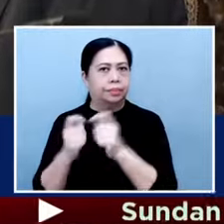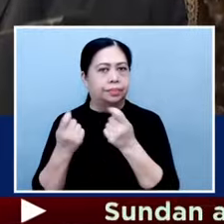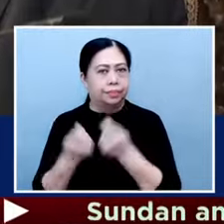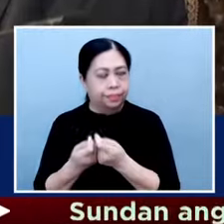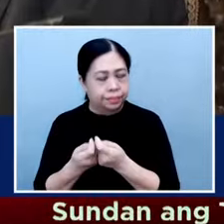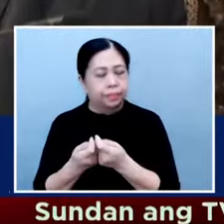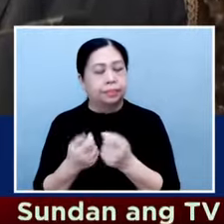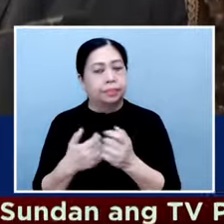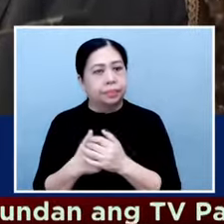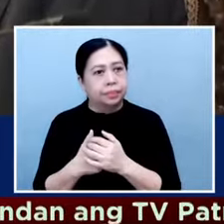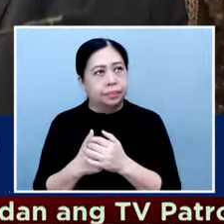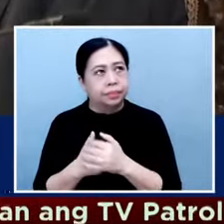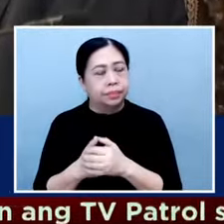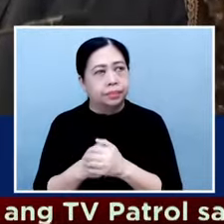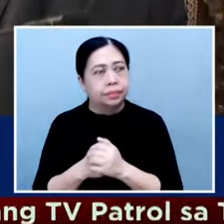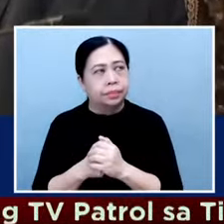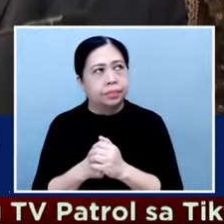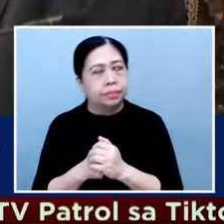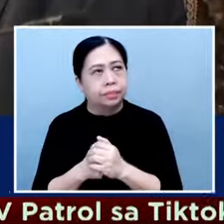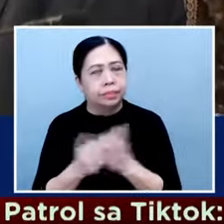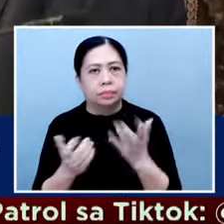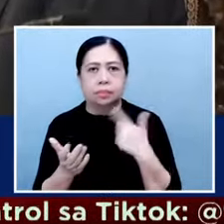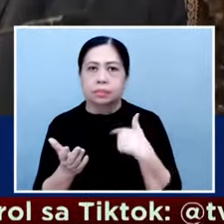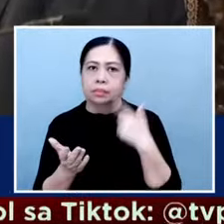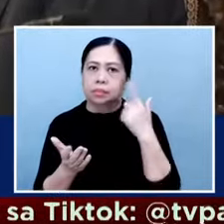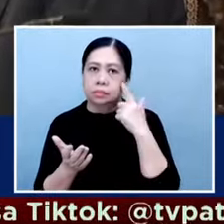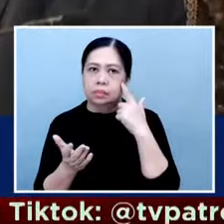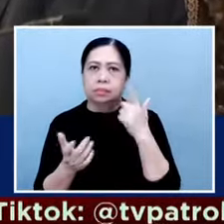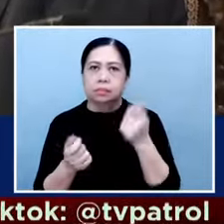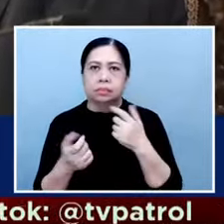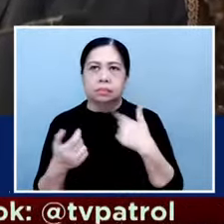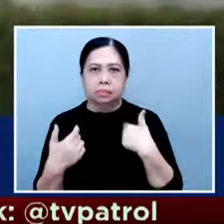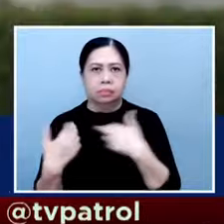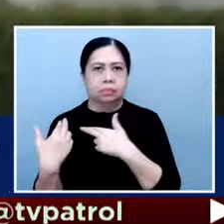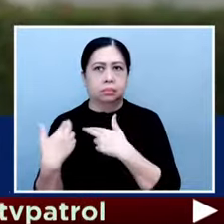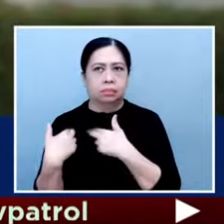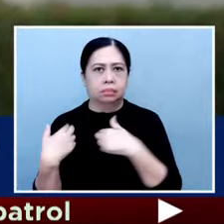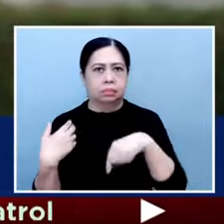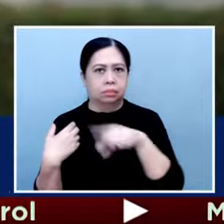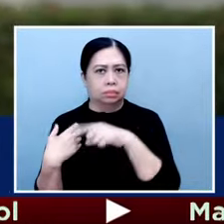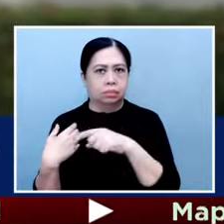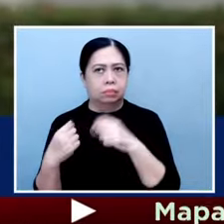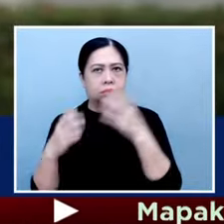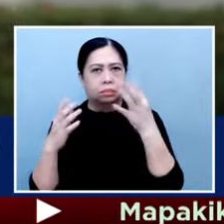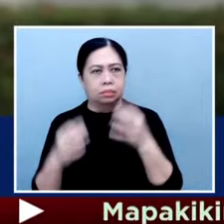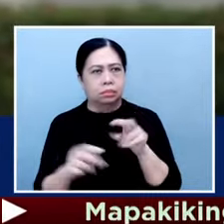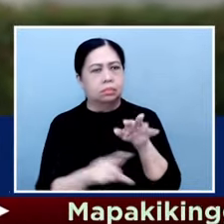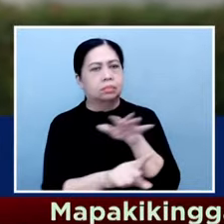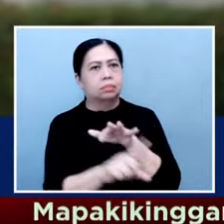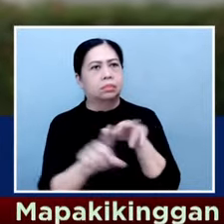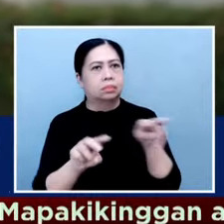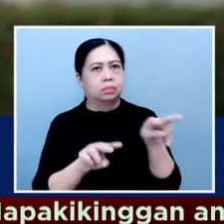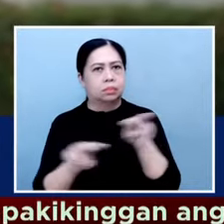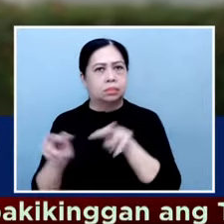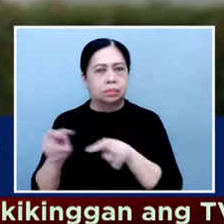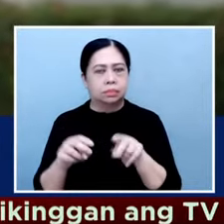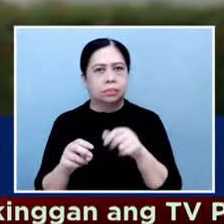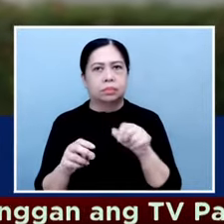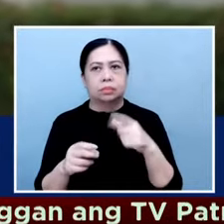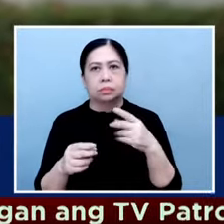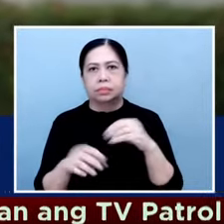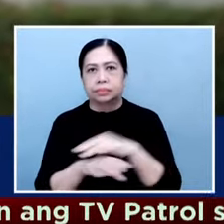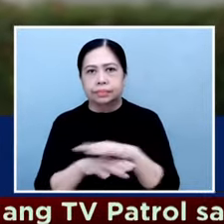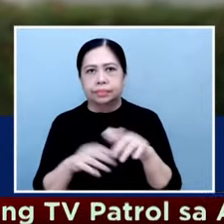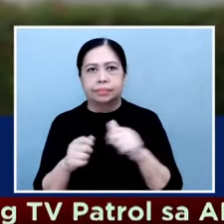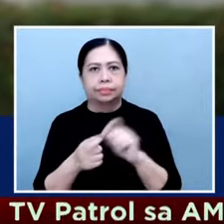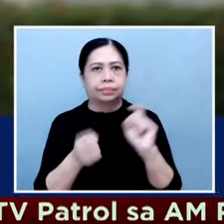be, I would think, poor judgment on our part, having seen the effects of the